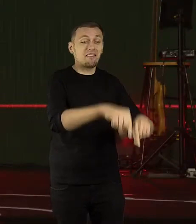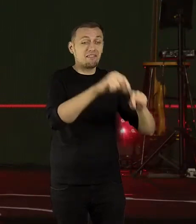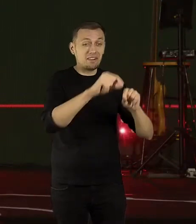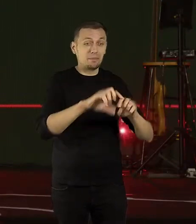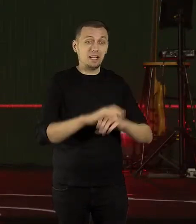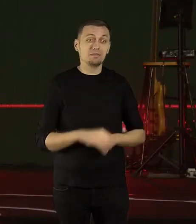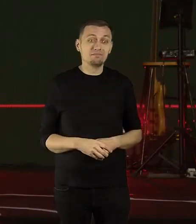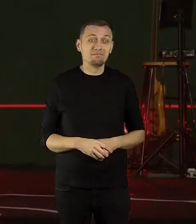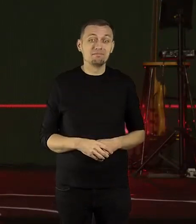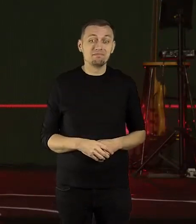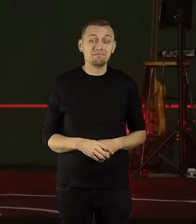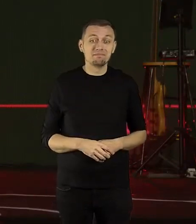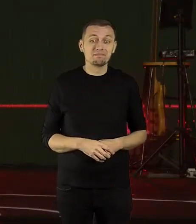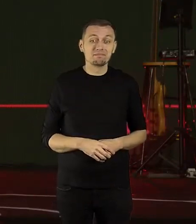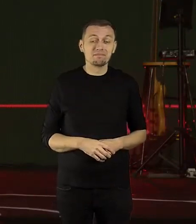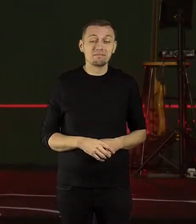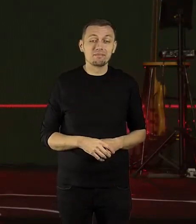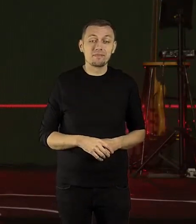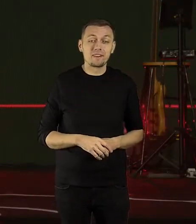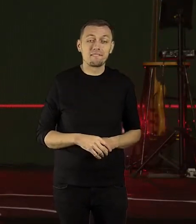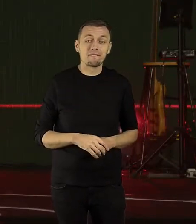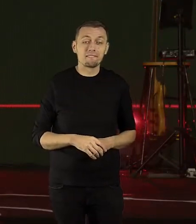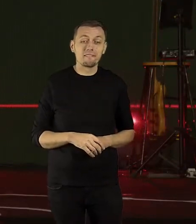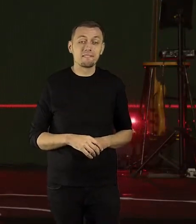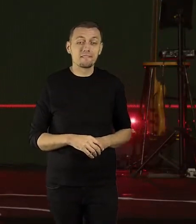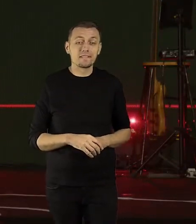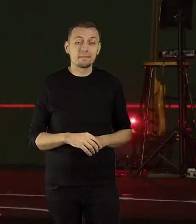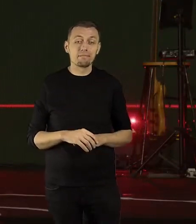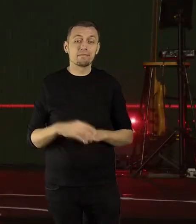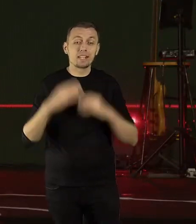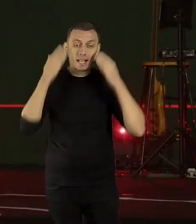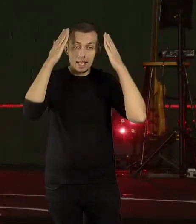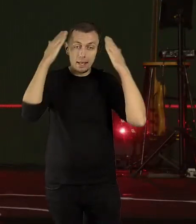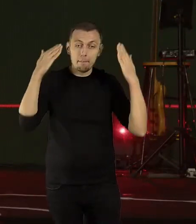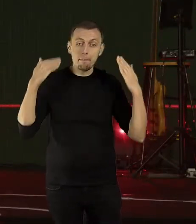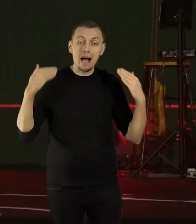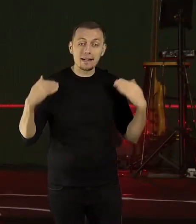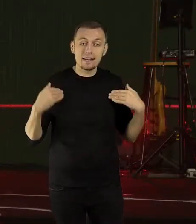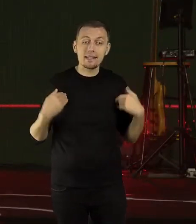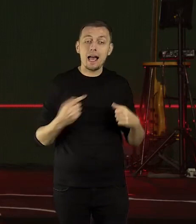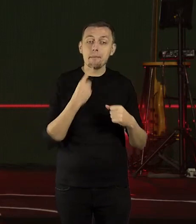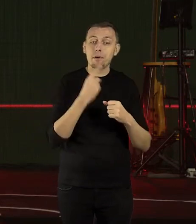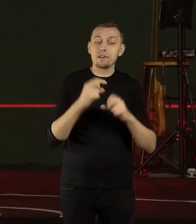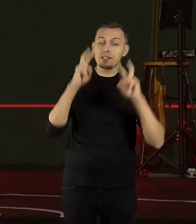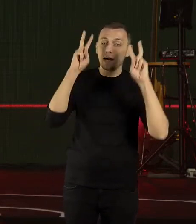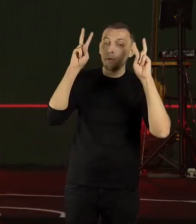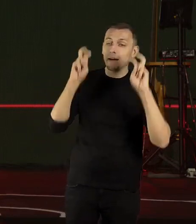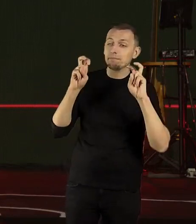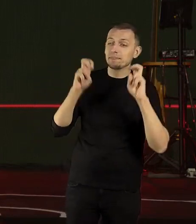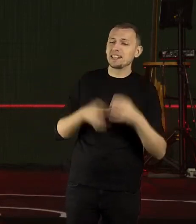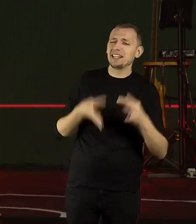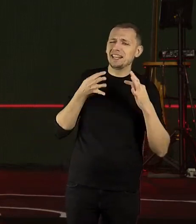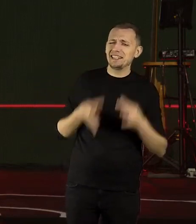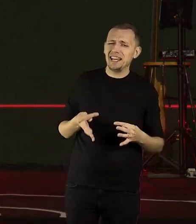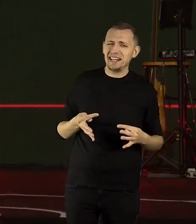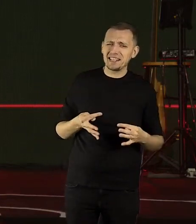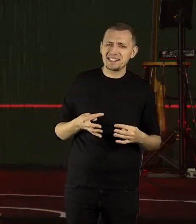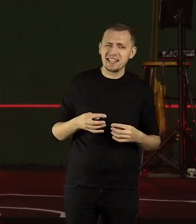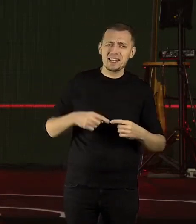Nic dziwnego, że Maria mówi: odtąd wszystkie pokolenia uważać mnie będą za